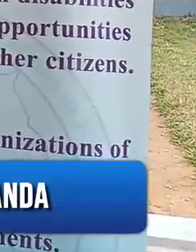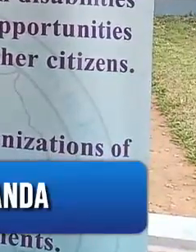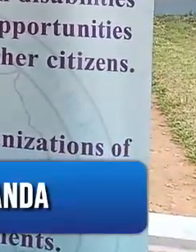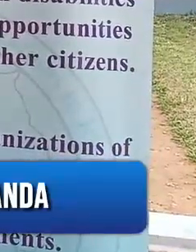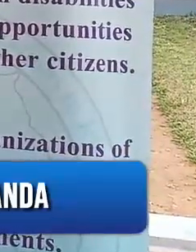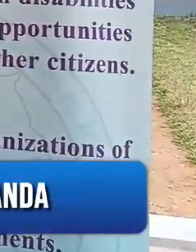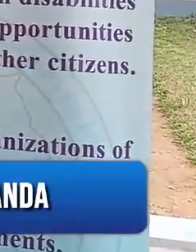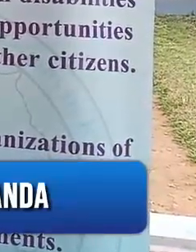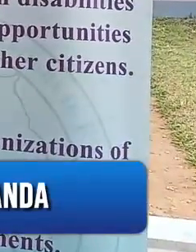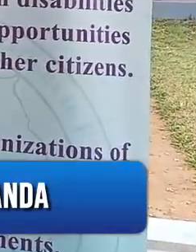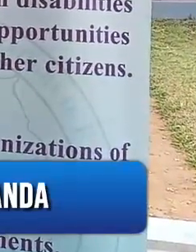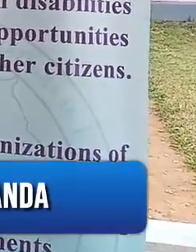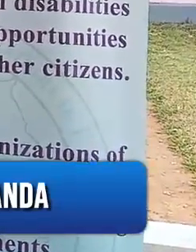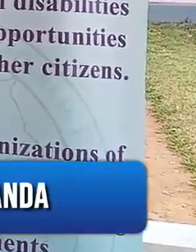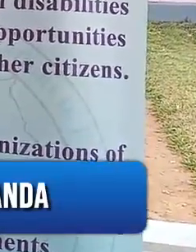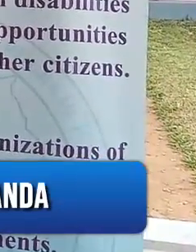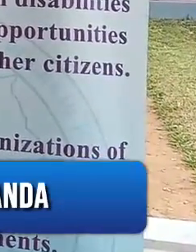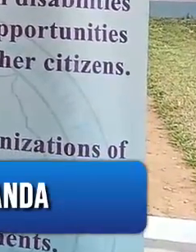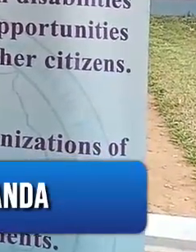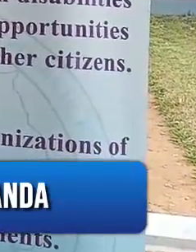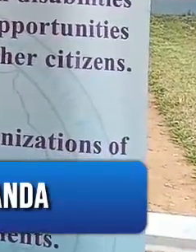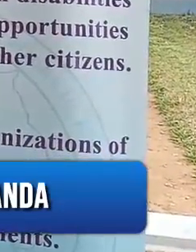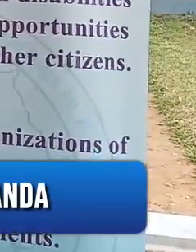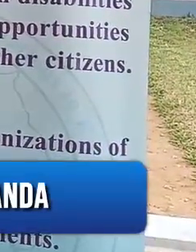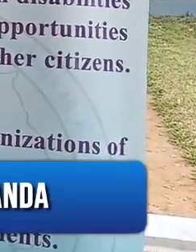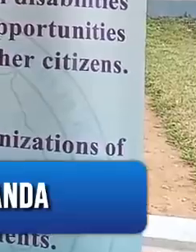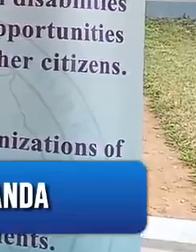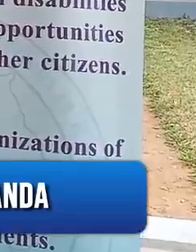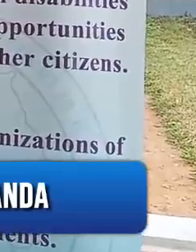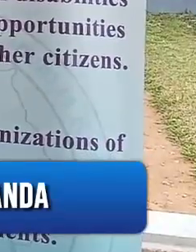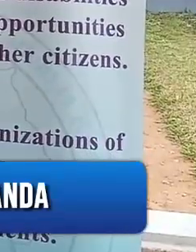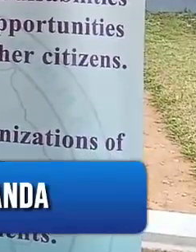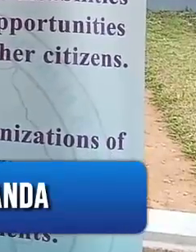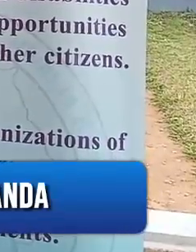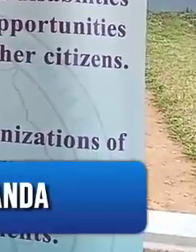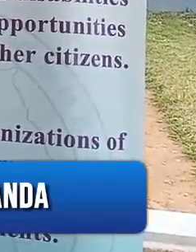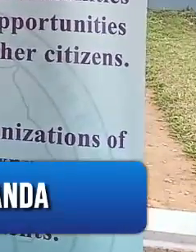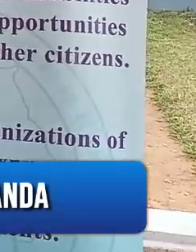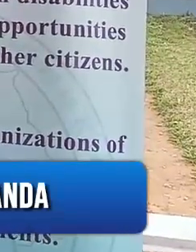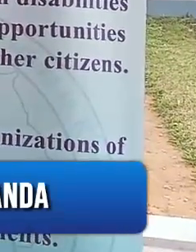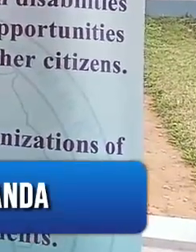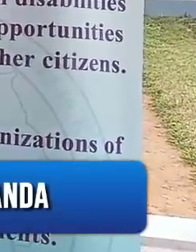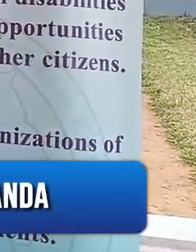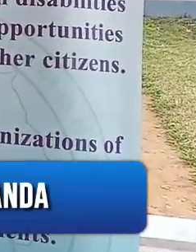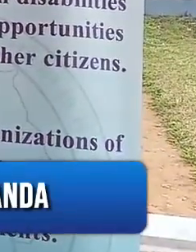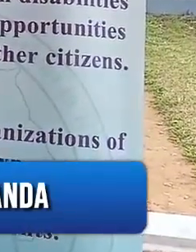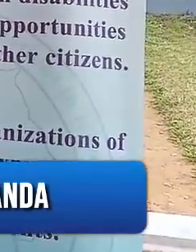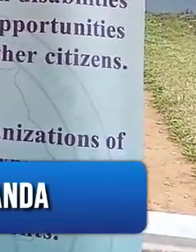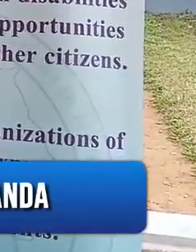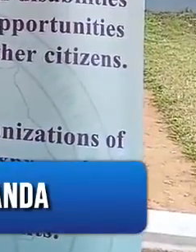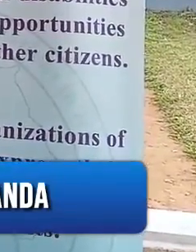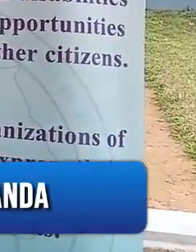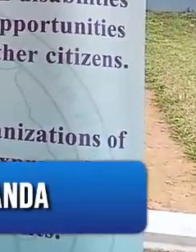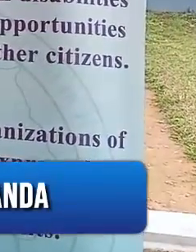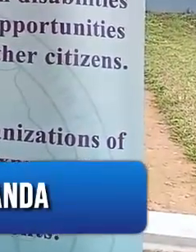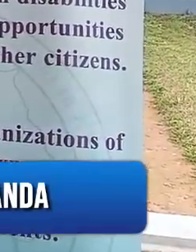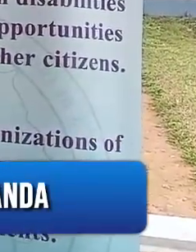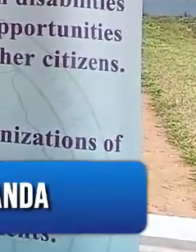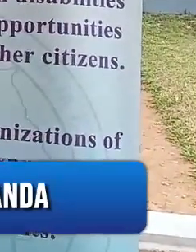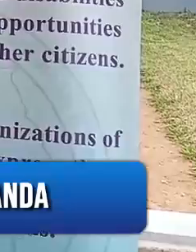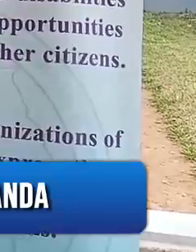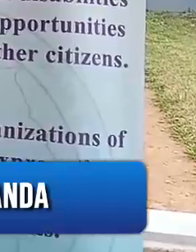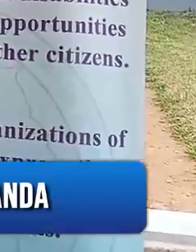yagombye mbere na mbere mu by'ibanze akeneye harimo n'uburezi, byumvikane ko buza busanga